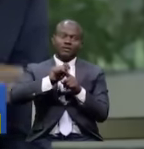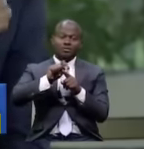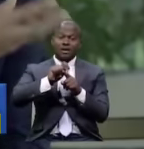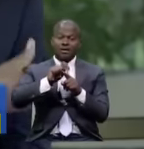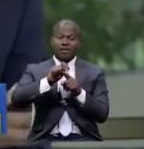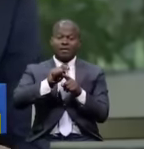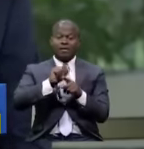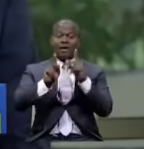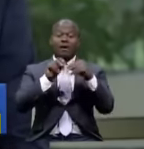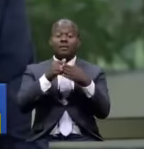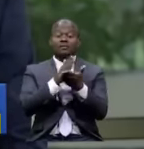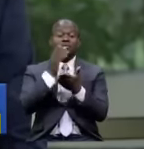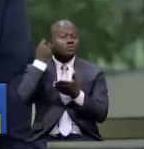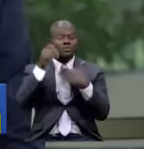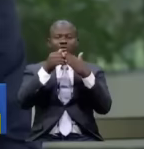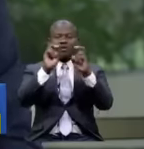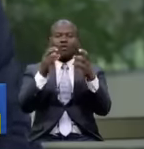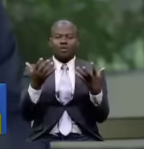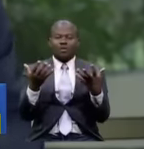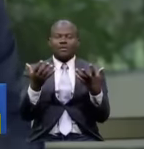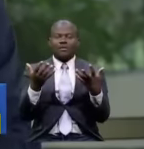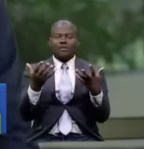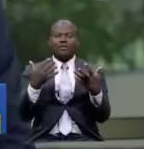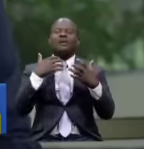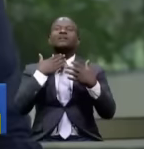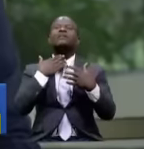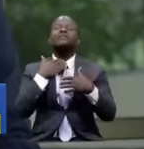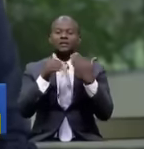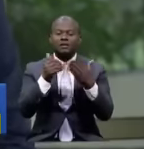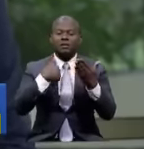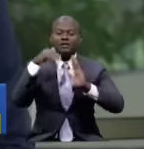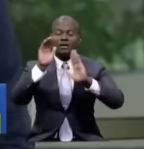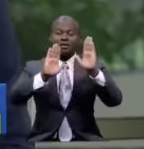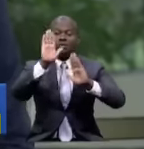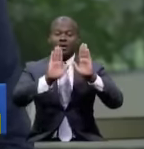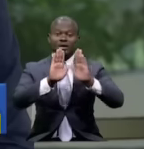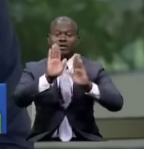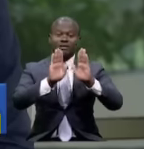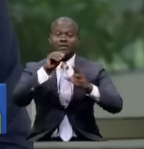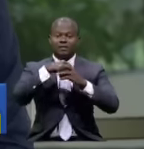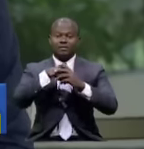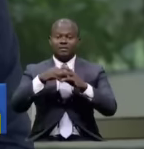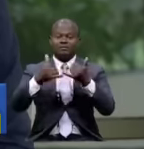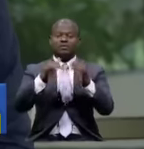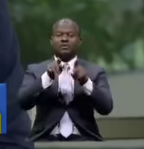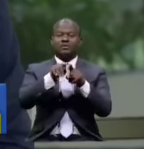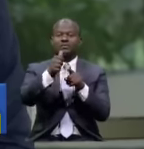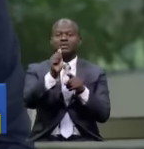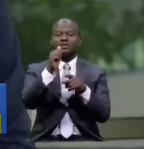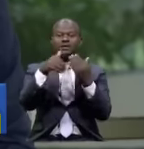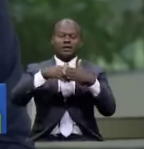banashaka kuba bagira uruhare mu mikino nk'ingiyi harimo n'umupira w'amaguru